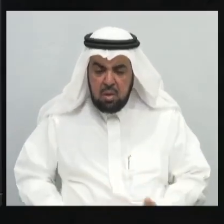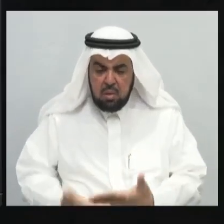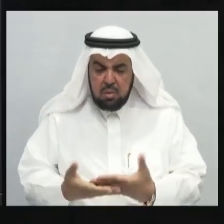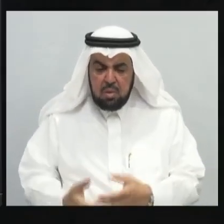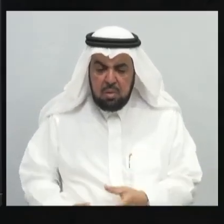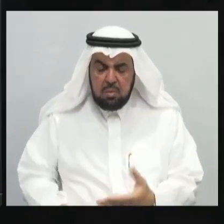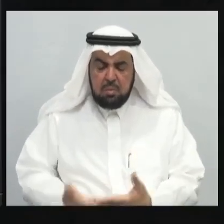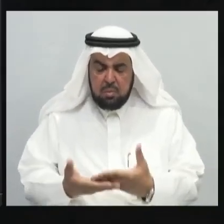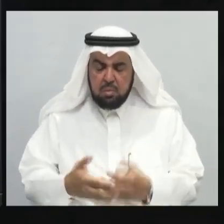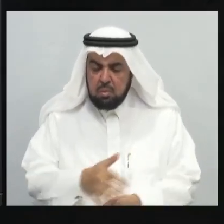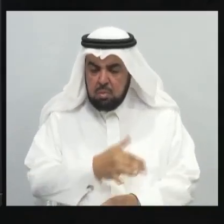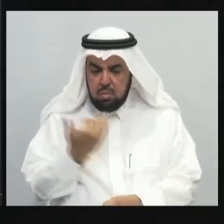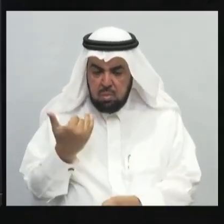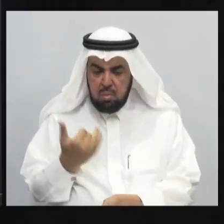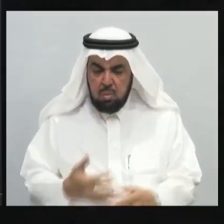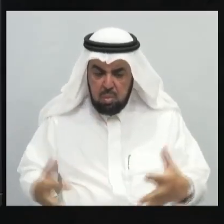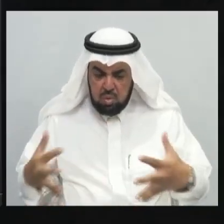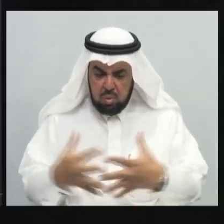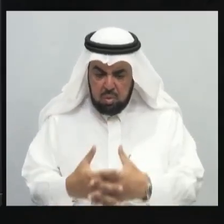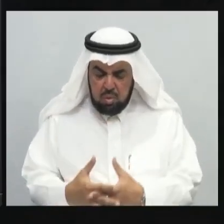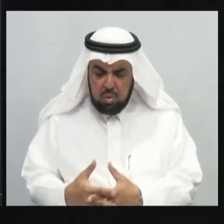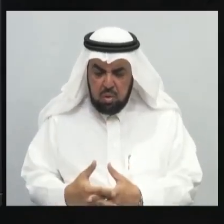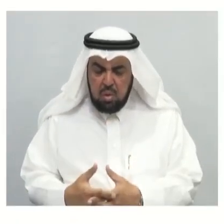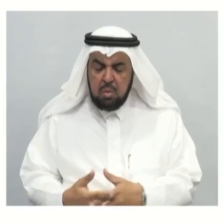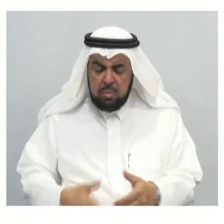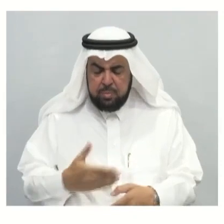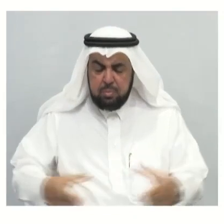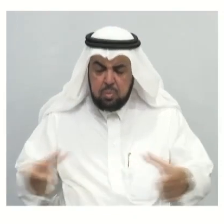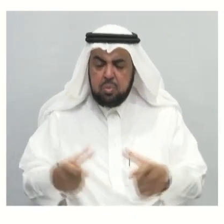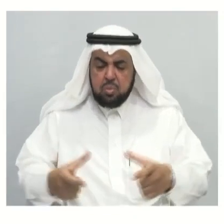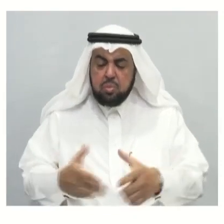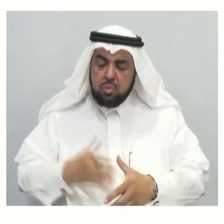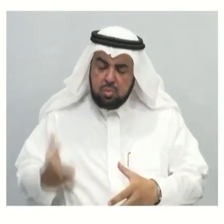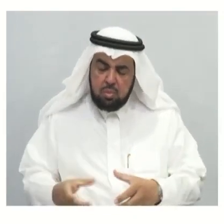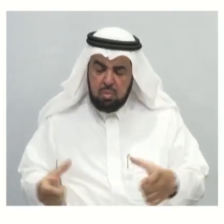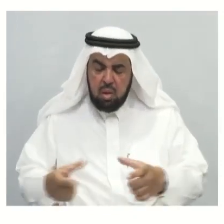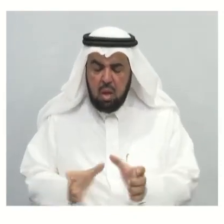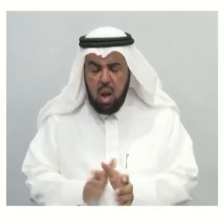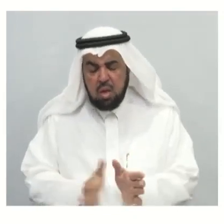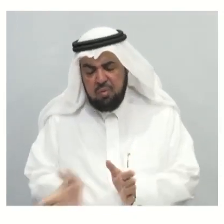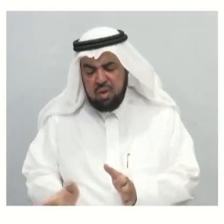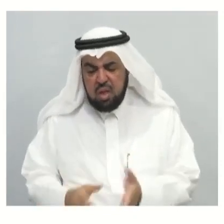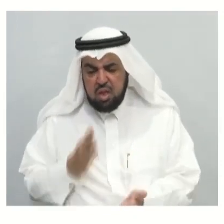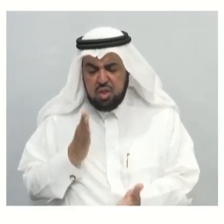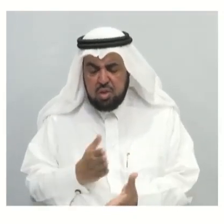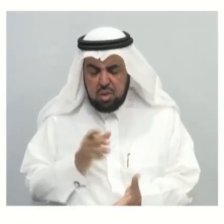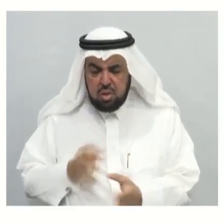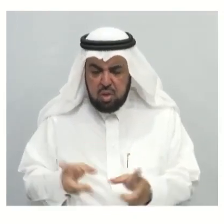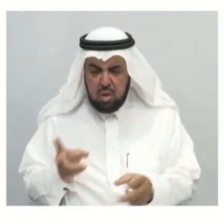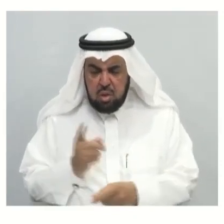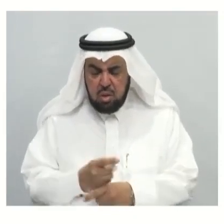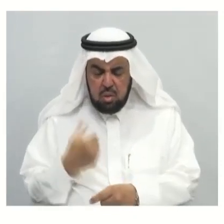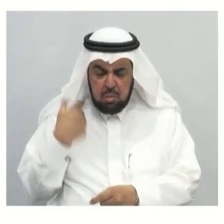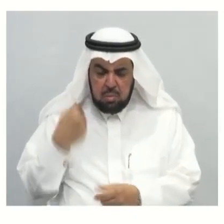قيام تعاون عربي مشترك وتوالت اجتماعات اللجنه الفرعيه السياسيه وفيها